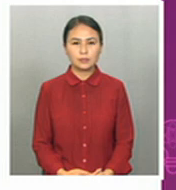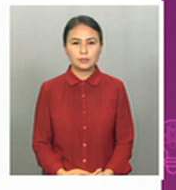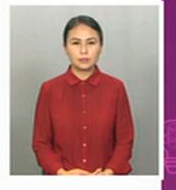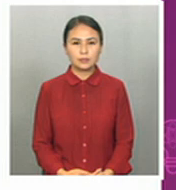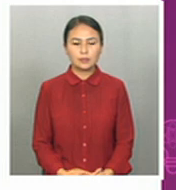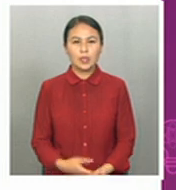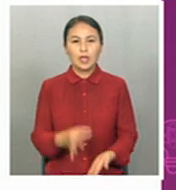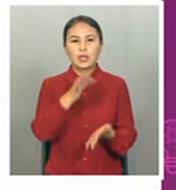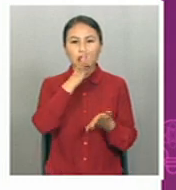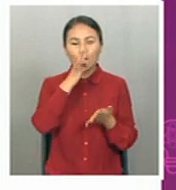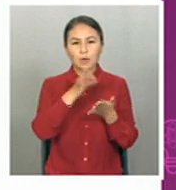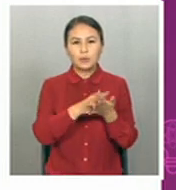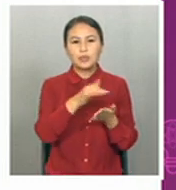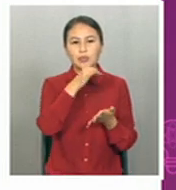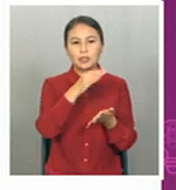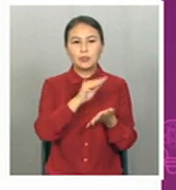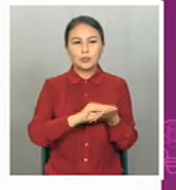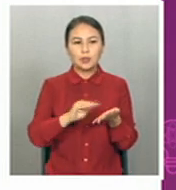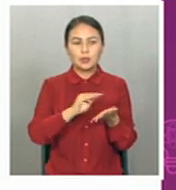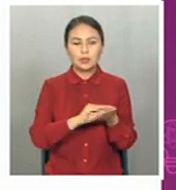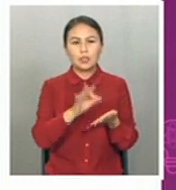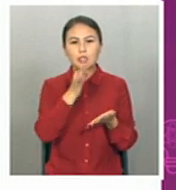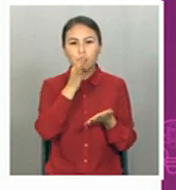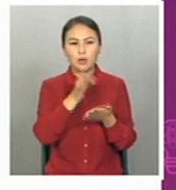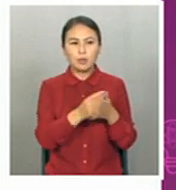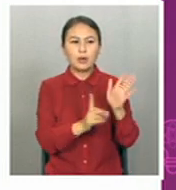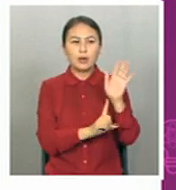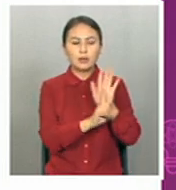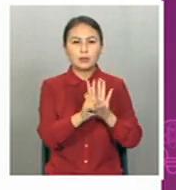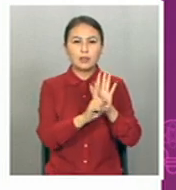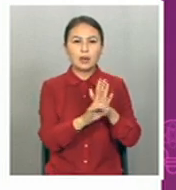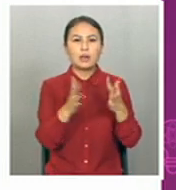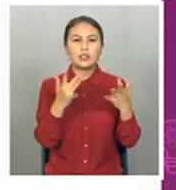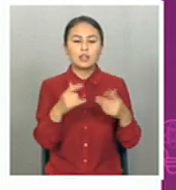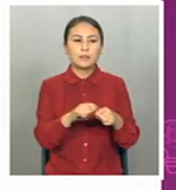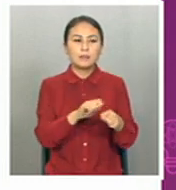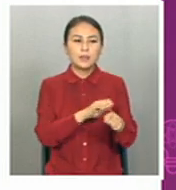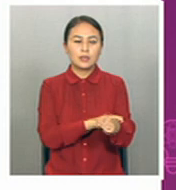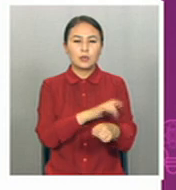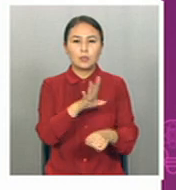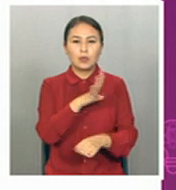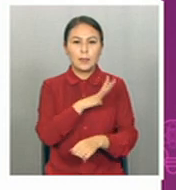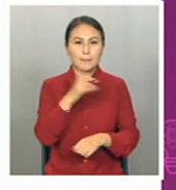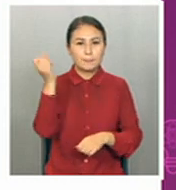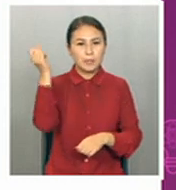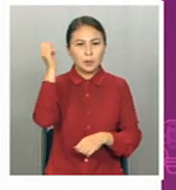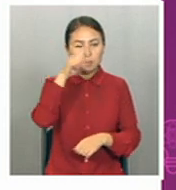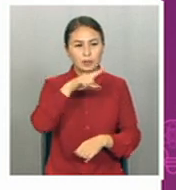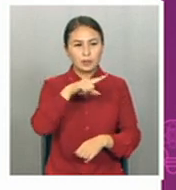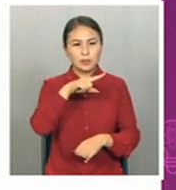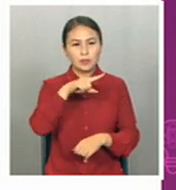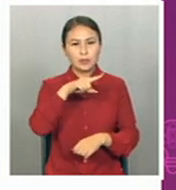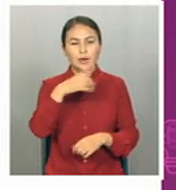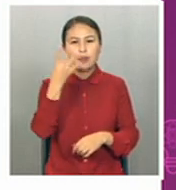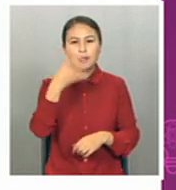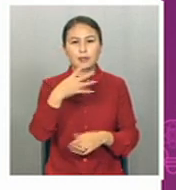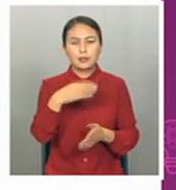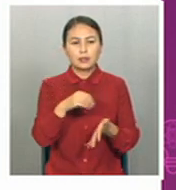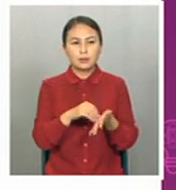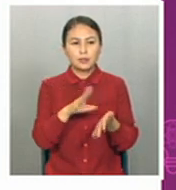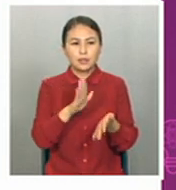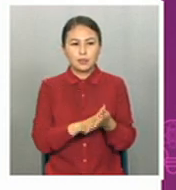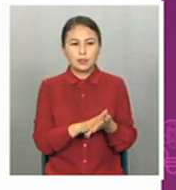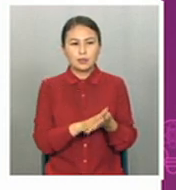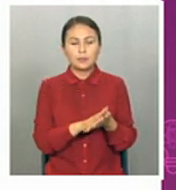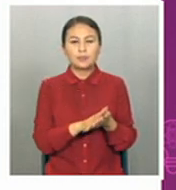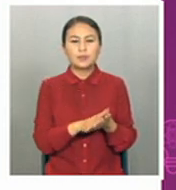Жауабын жазып қояйық бұлар. Бізге алғашқыда қанша метр мата болғанын білу керек еді. Біз 40 деп таптық.